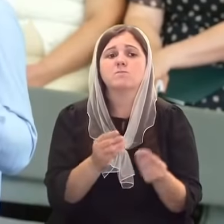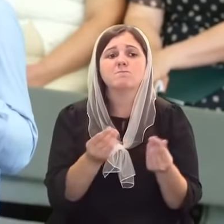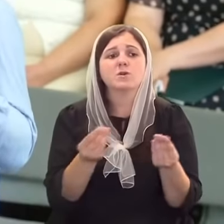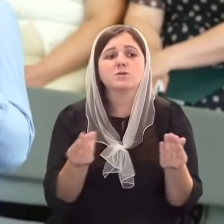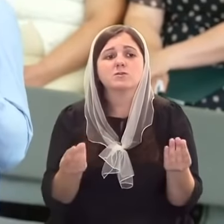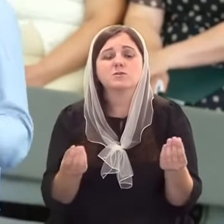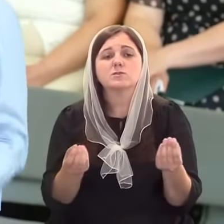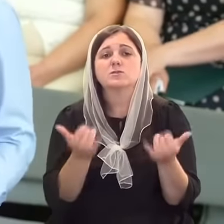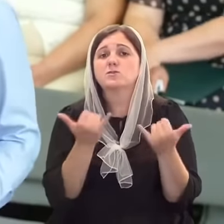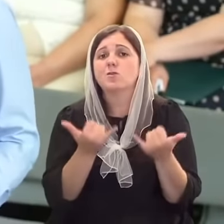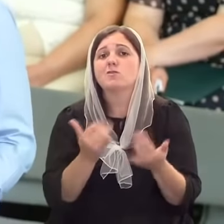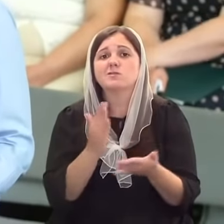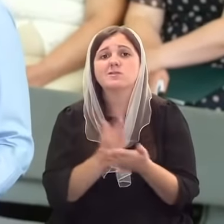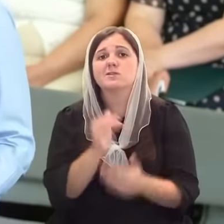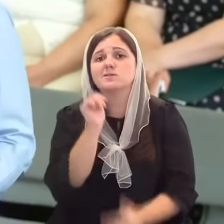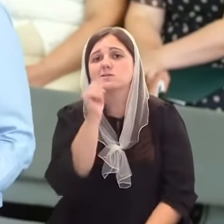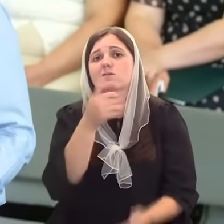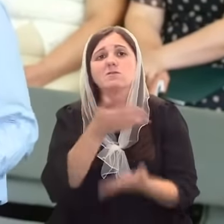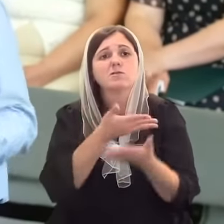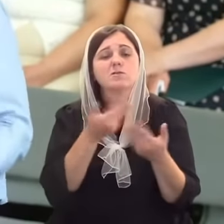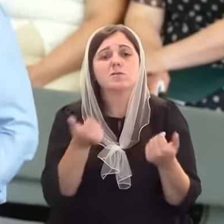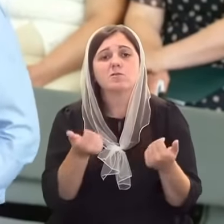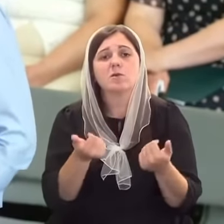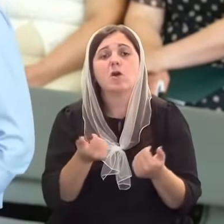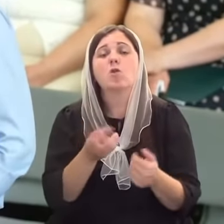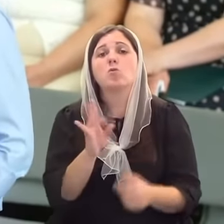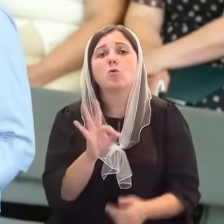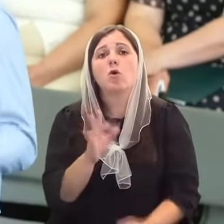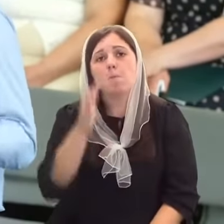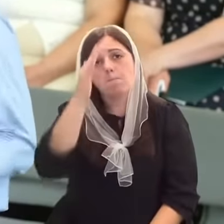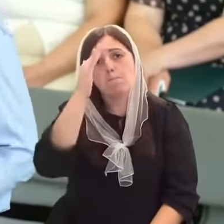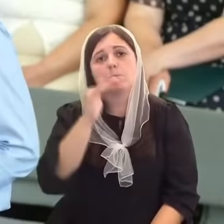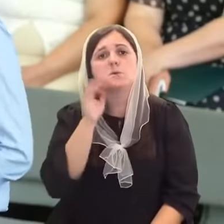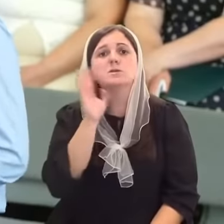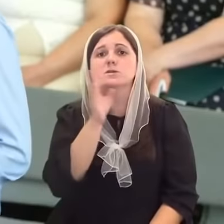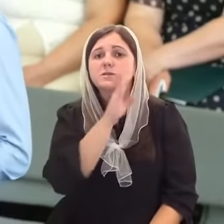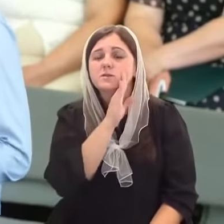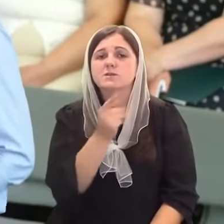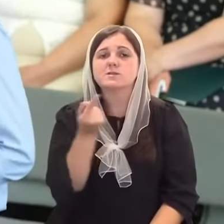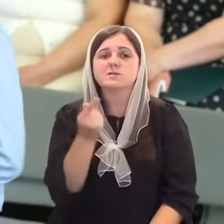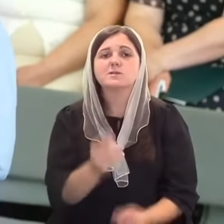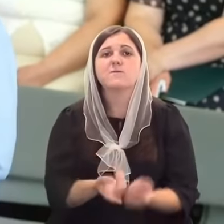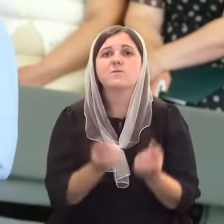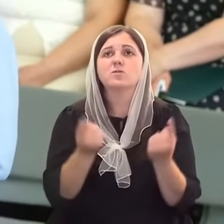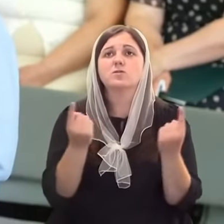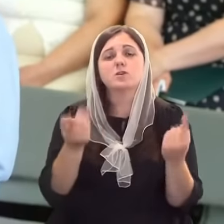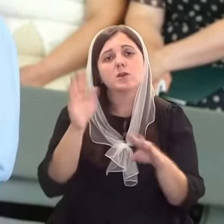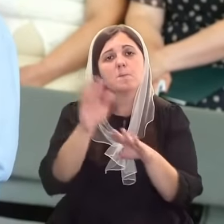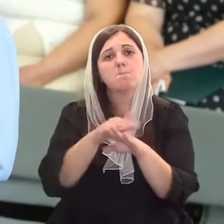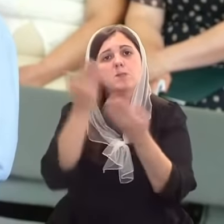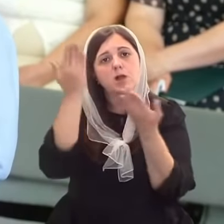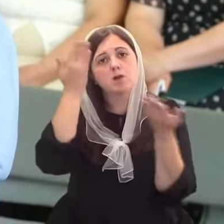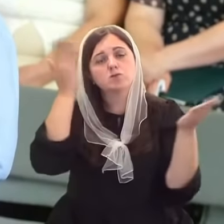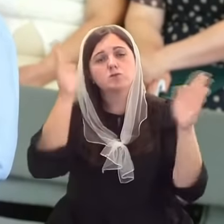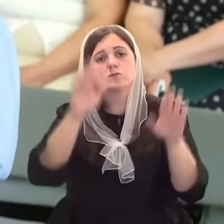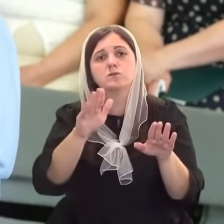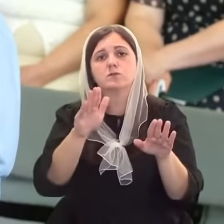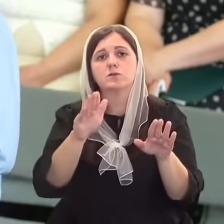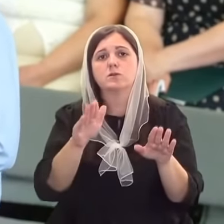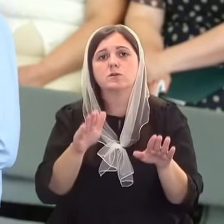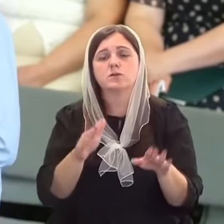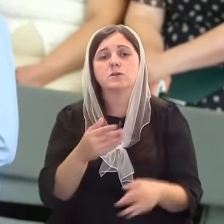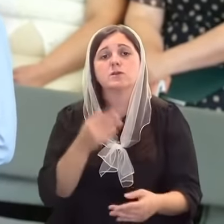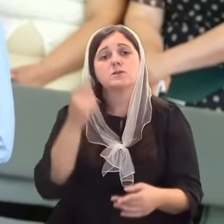они сегодня есть, завтра нет. Но родители – это большое благословение.